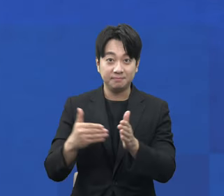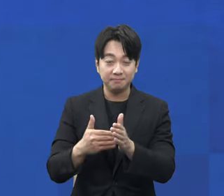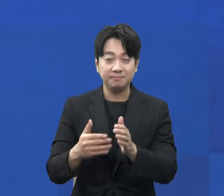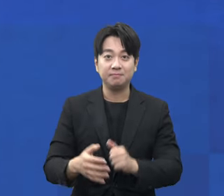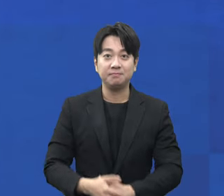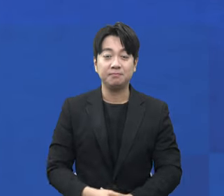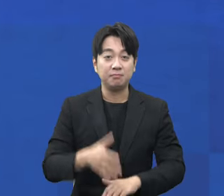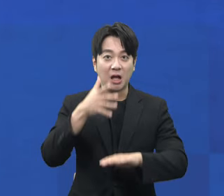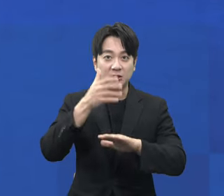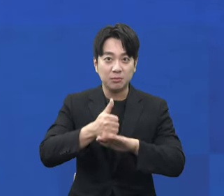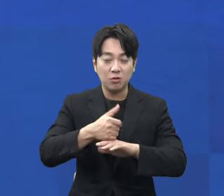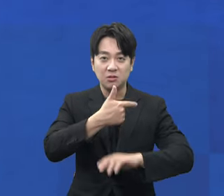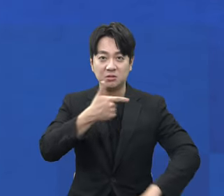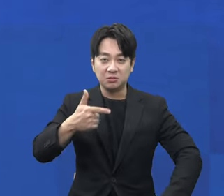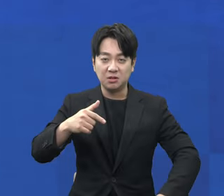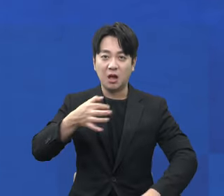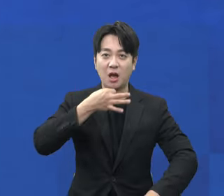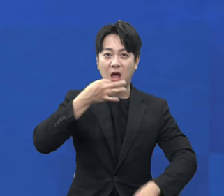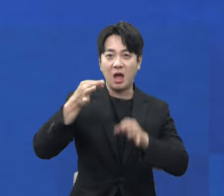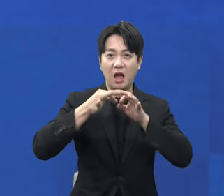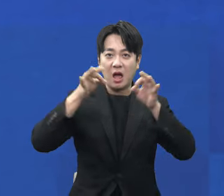외치던 구호 당사 안에서 외칩니다.